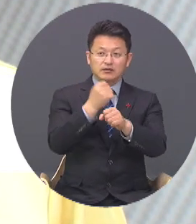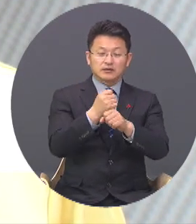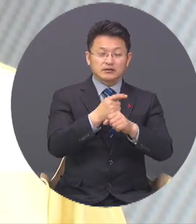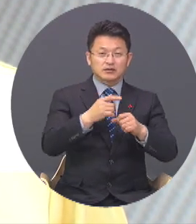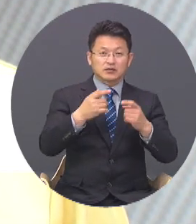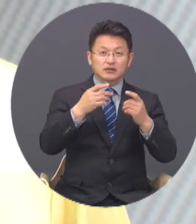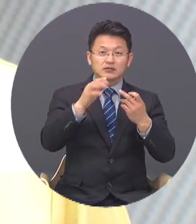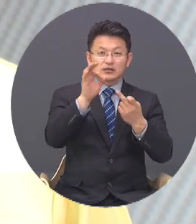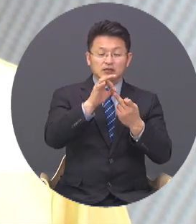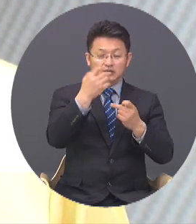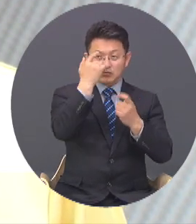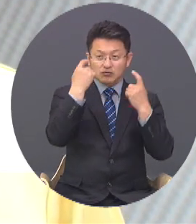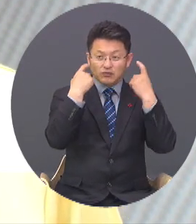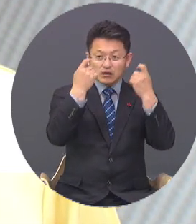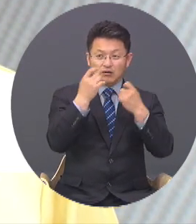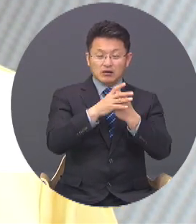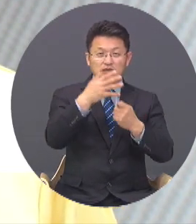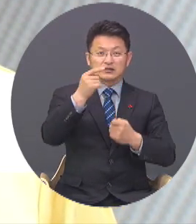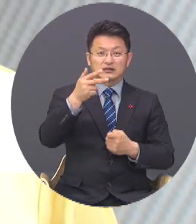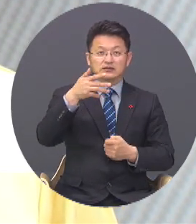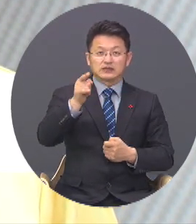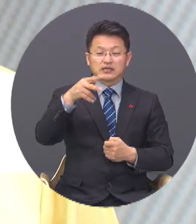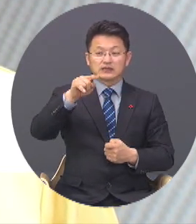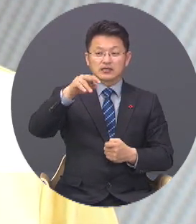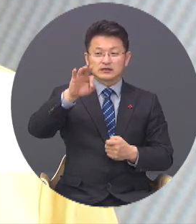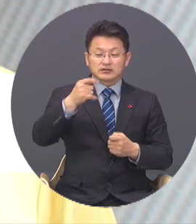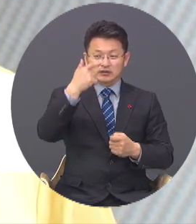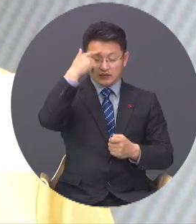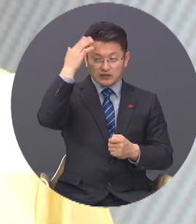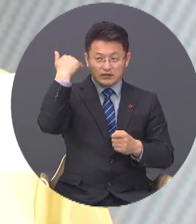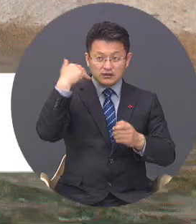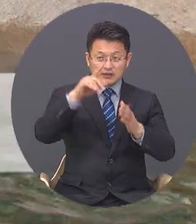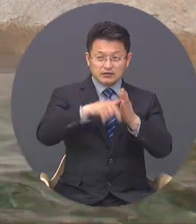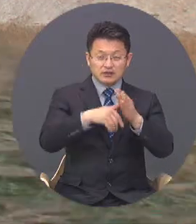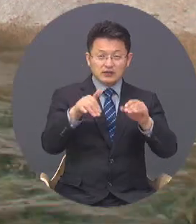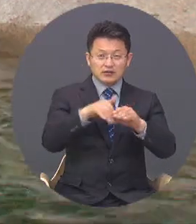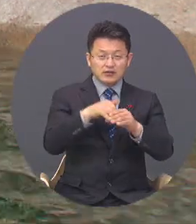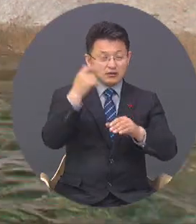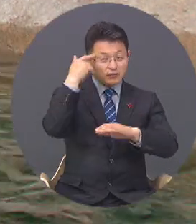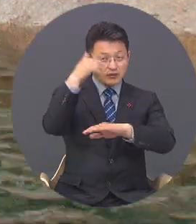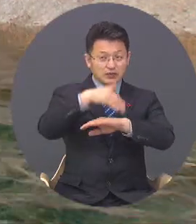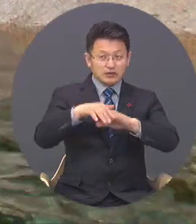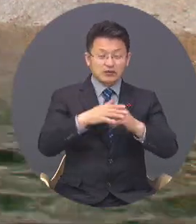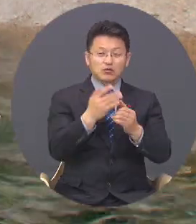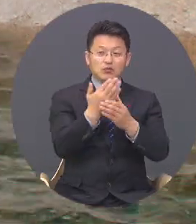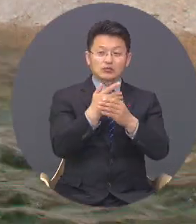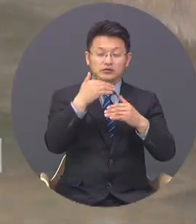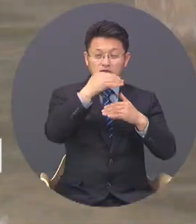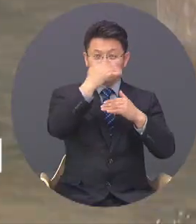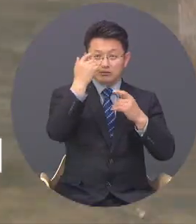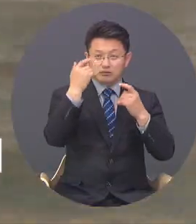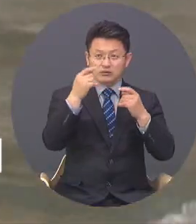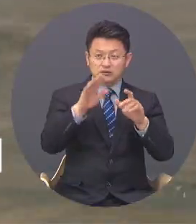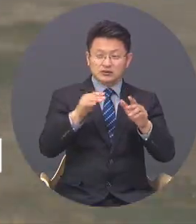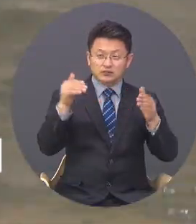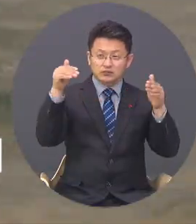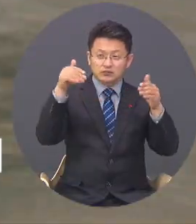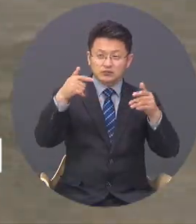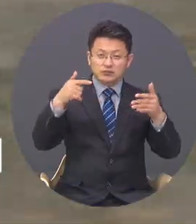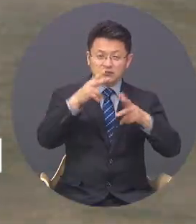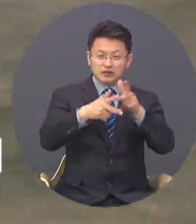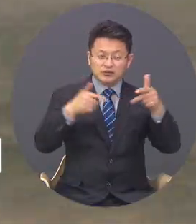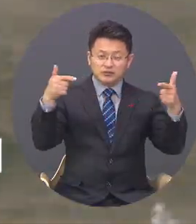관광 의 변해 상승 시대를 열어 갈 계획입니다 다만 온천 관광 2 사양 산업으로 접어드는